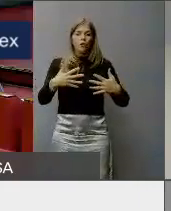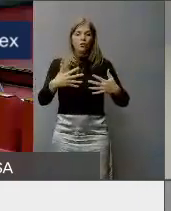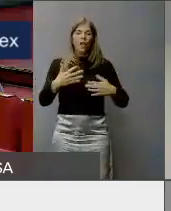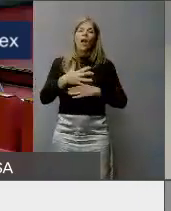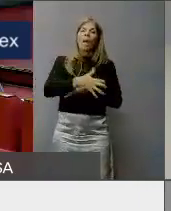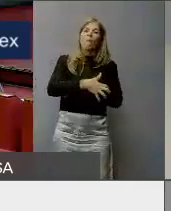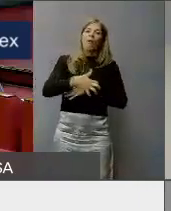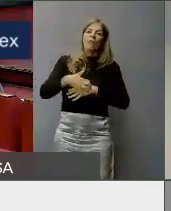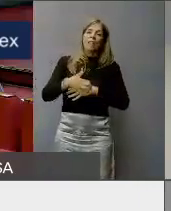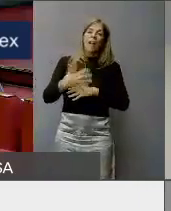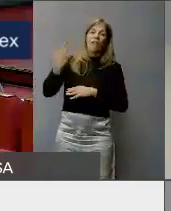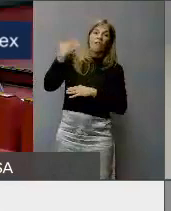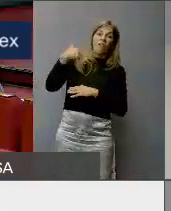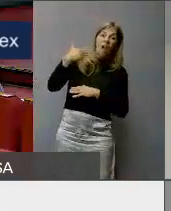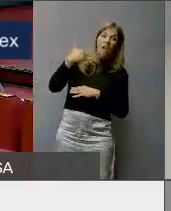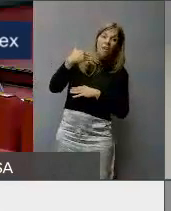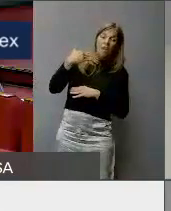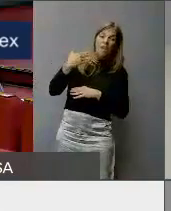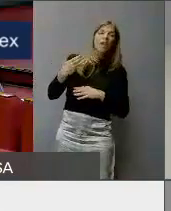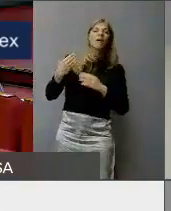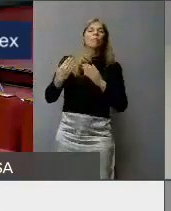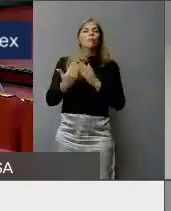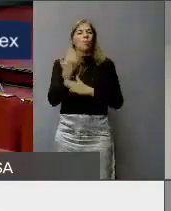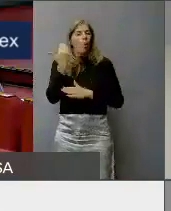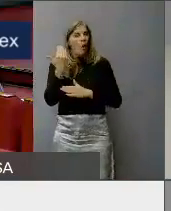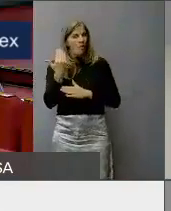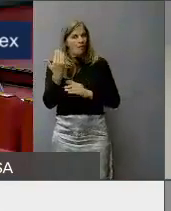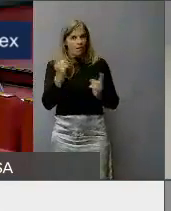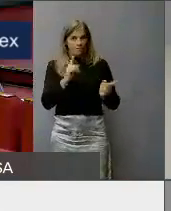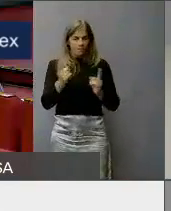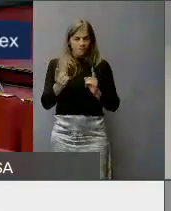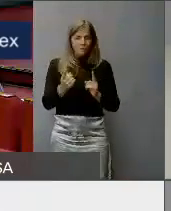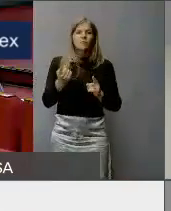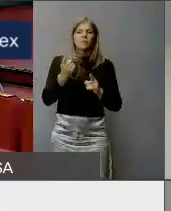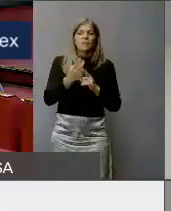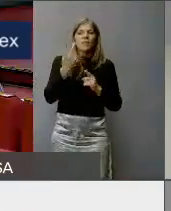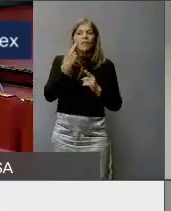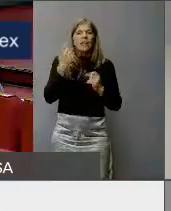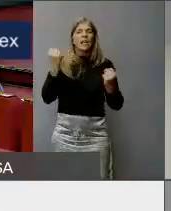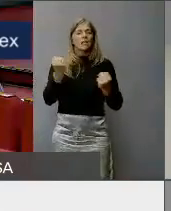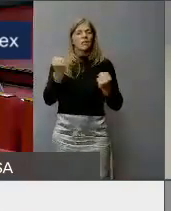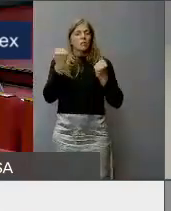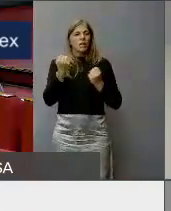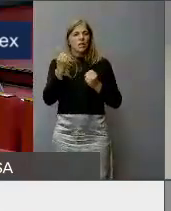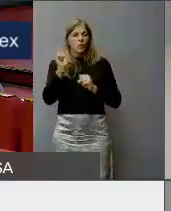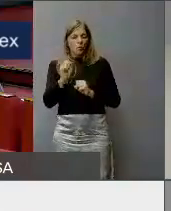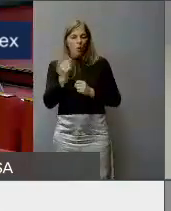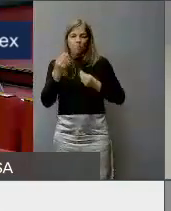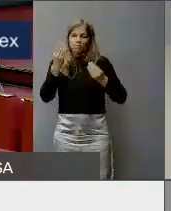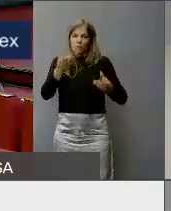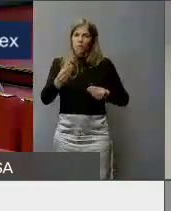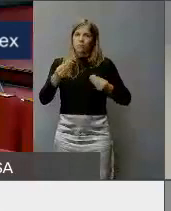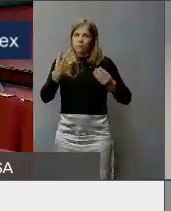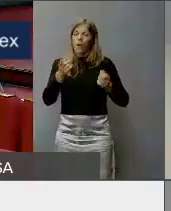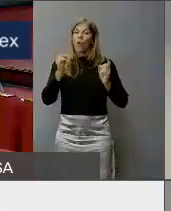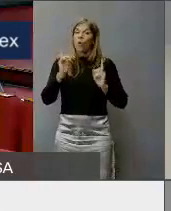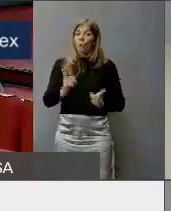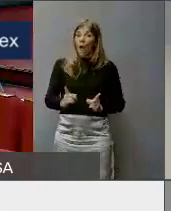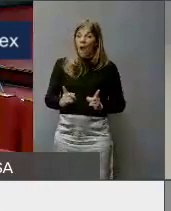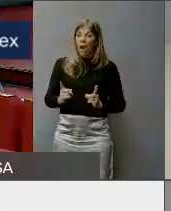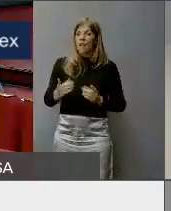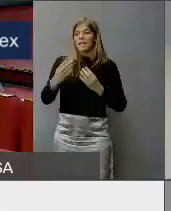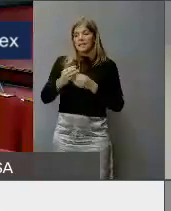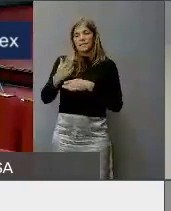tutte le realtà che si occupano in città di dare risposte per immaginare una co progettazione di interventi dopo